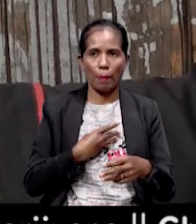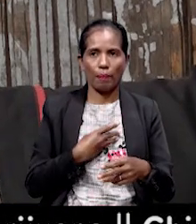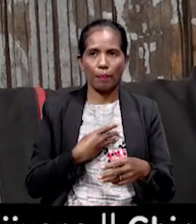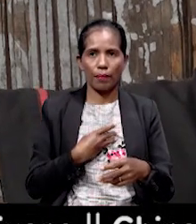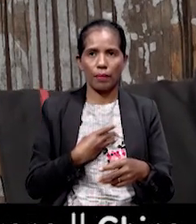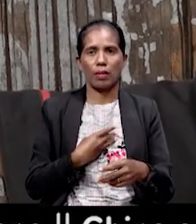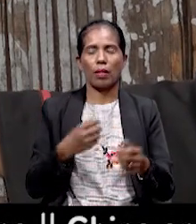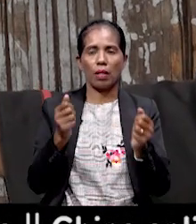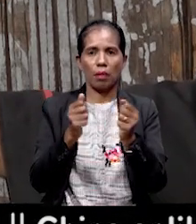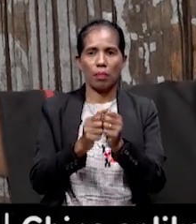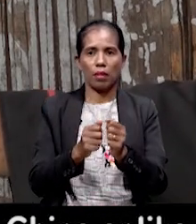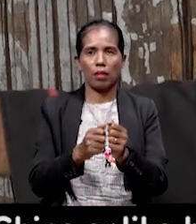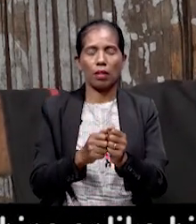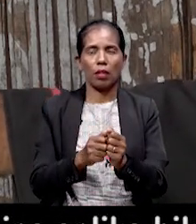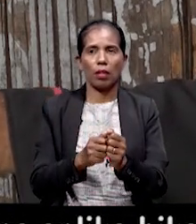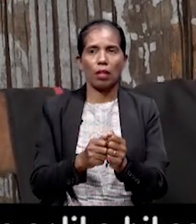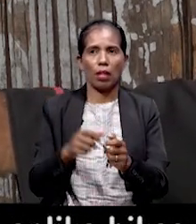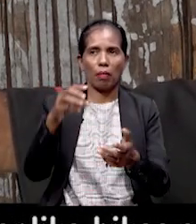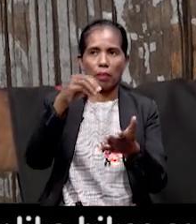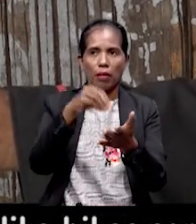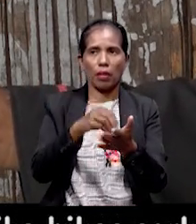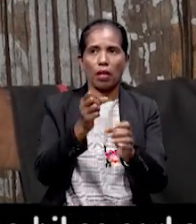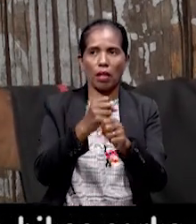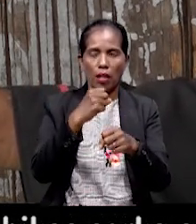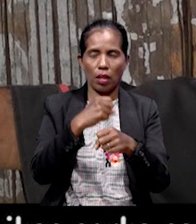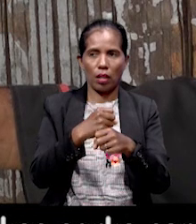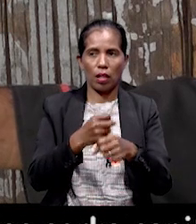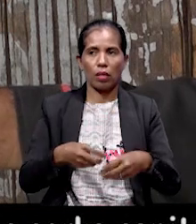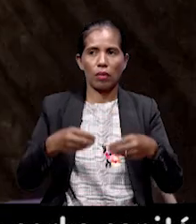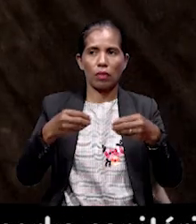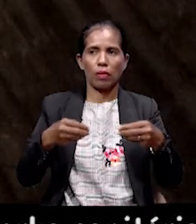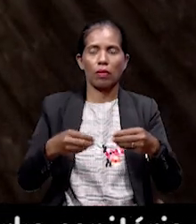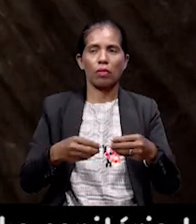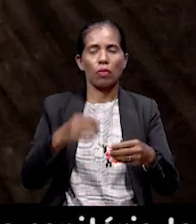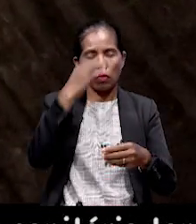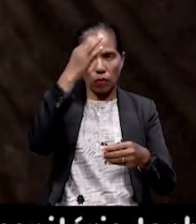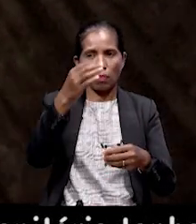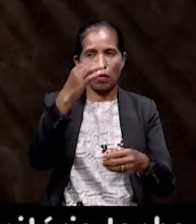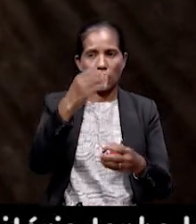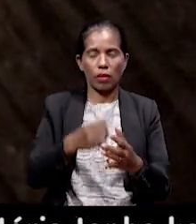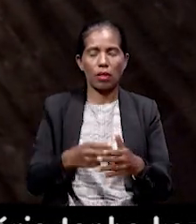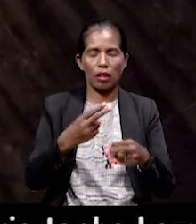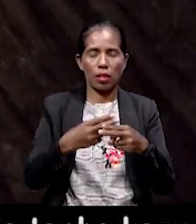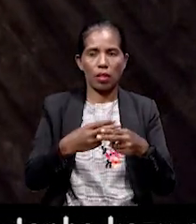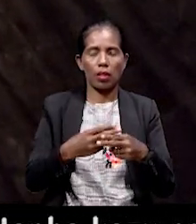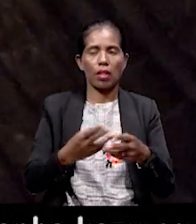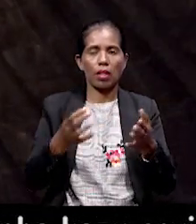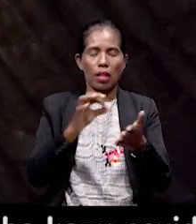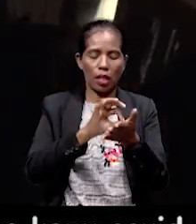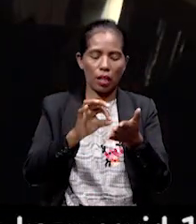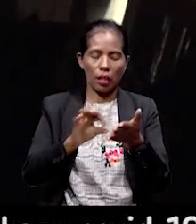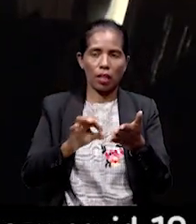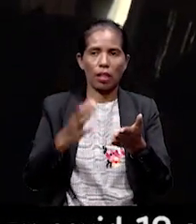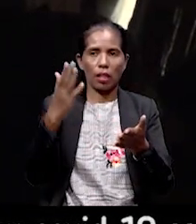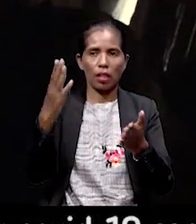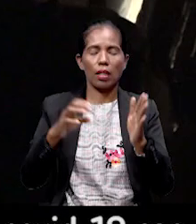sanunure sirone tempo ne ne am hakata plakane halumos lemran sa ida ba fale ezersan fung abang bayro mai. Naran debe hakar ki hakar ki hena ba puzem